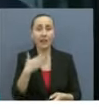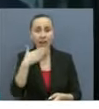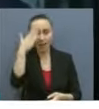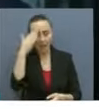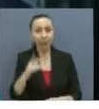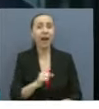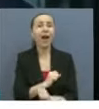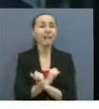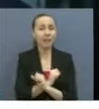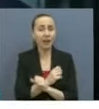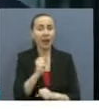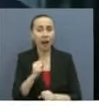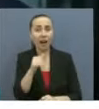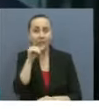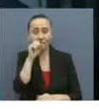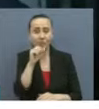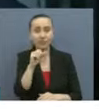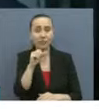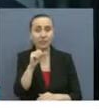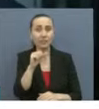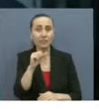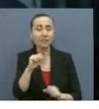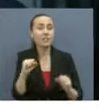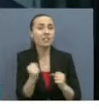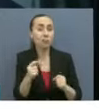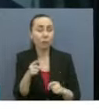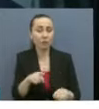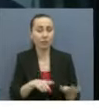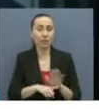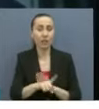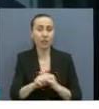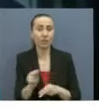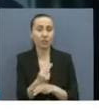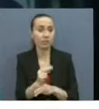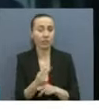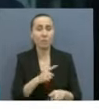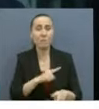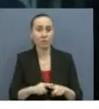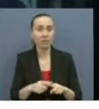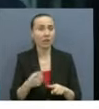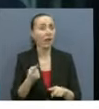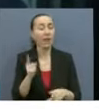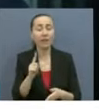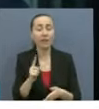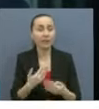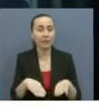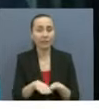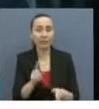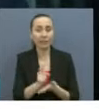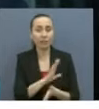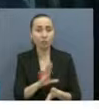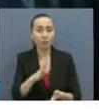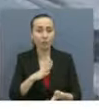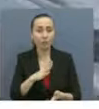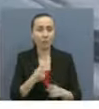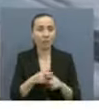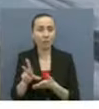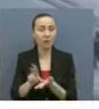а зиму занимались модернизацией, ремонтом котельной. Так не должно быть. Это очень плохой пример для